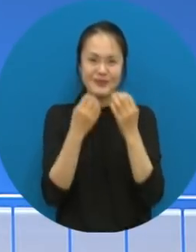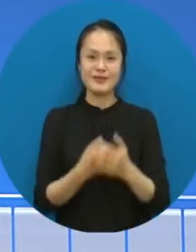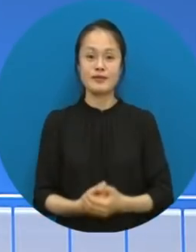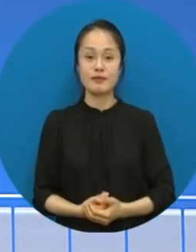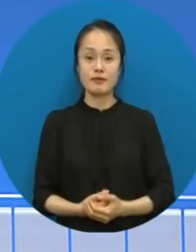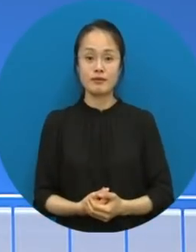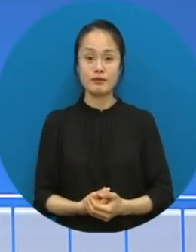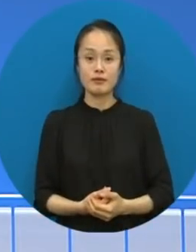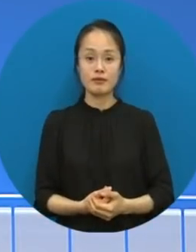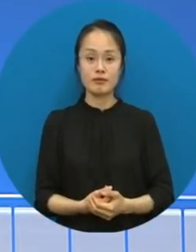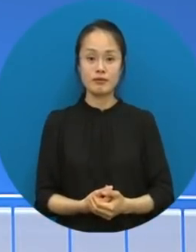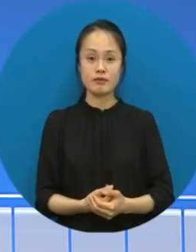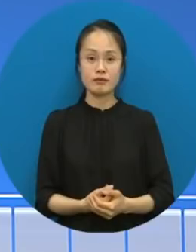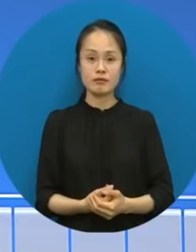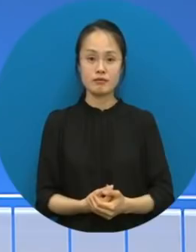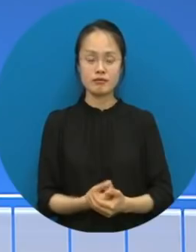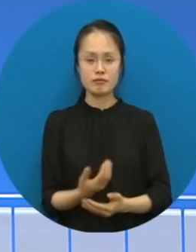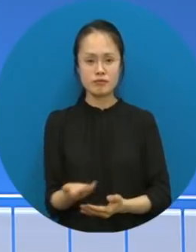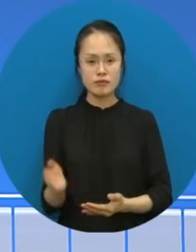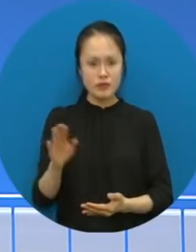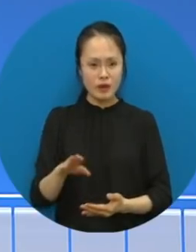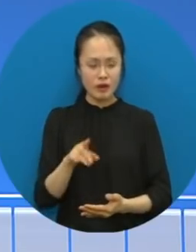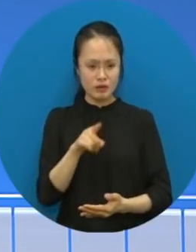그런데 그것이 실체여야 되지 않습니까?